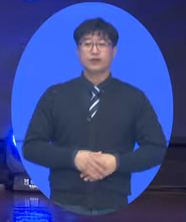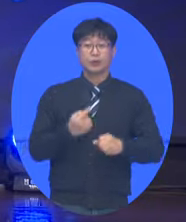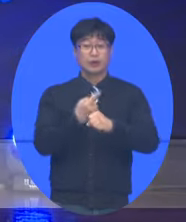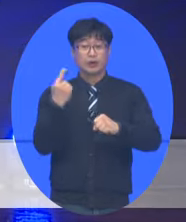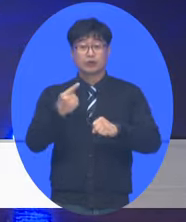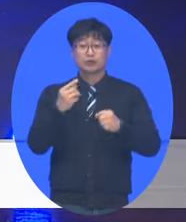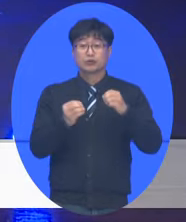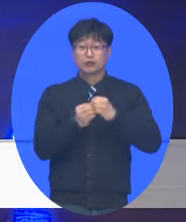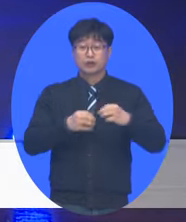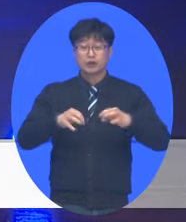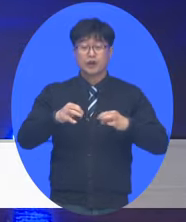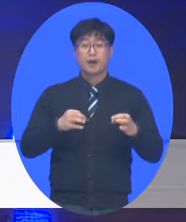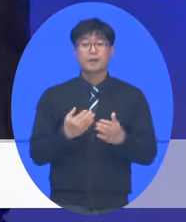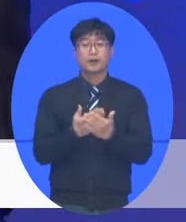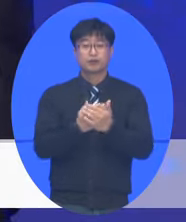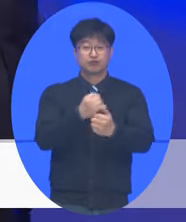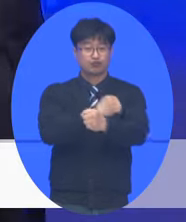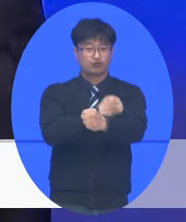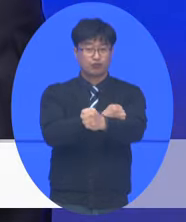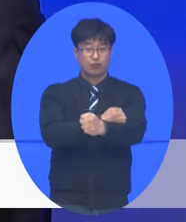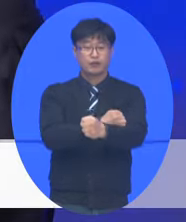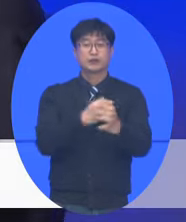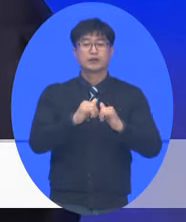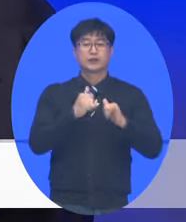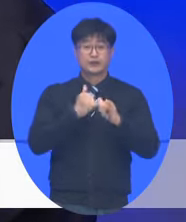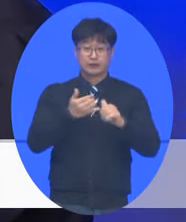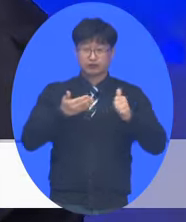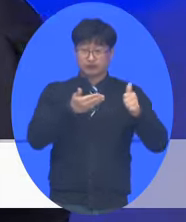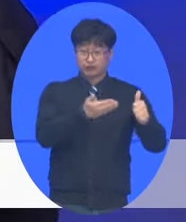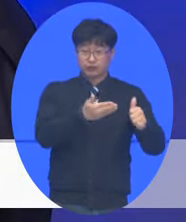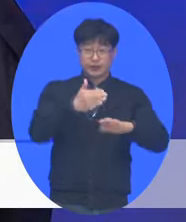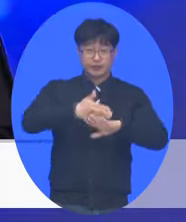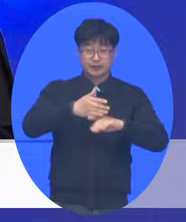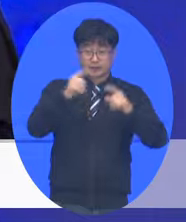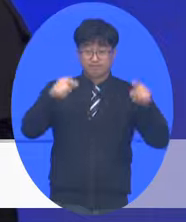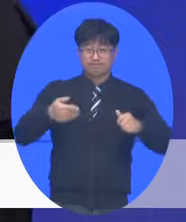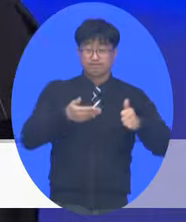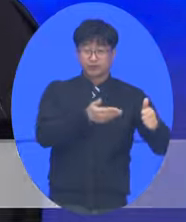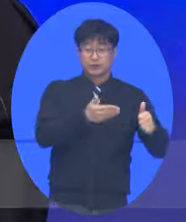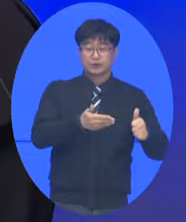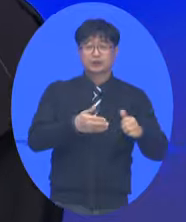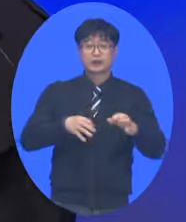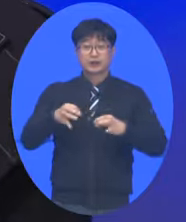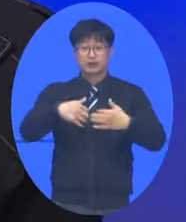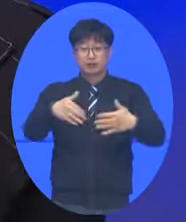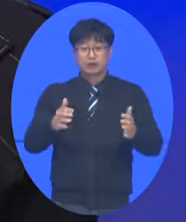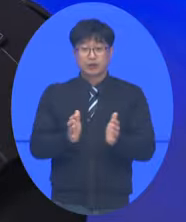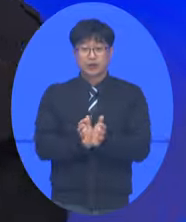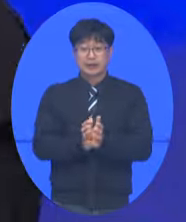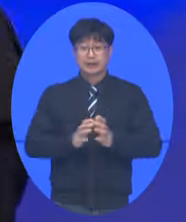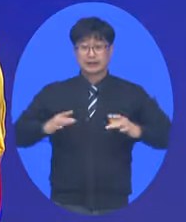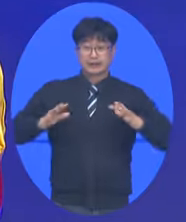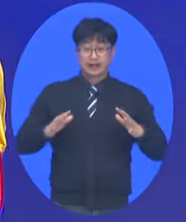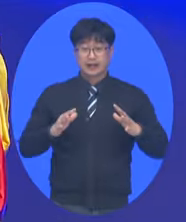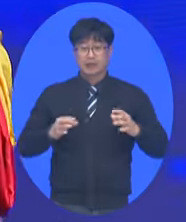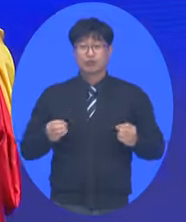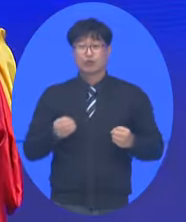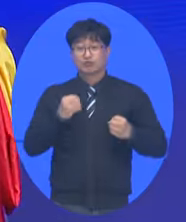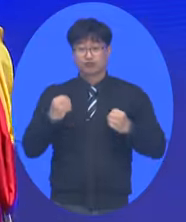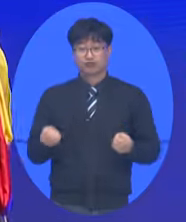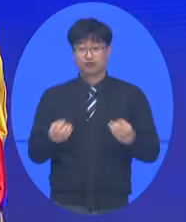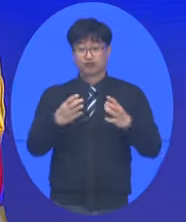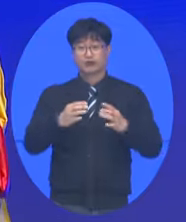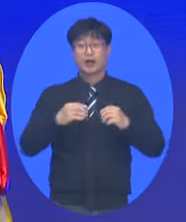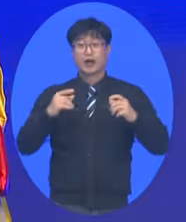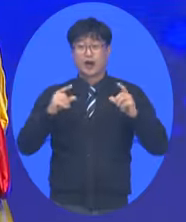이외에도 전통시장 활성화 유공자에게 도지사 표창과 감사패 수여, 상인 동아리 장기 자랑과 축하 공연 등